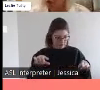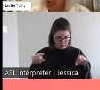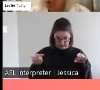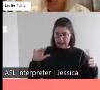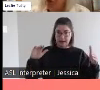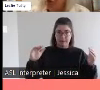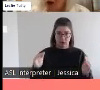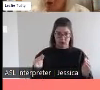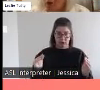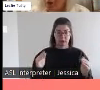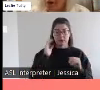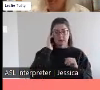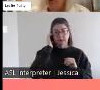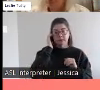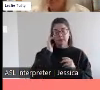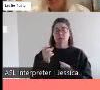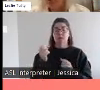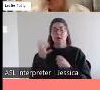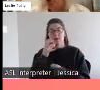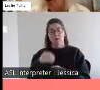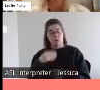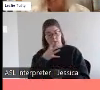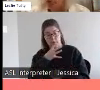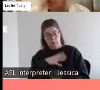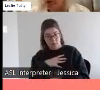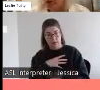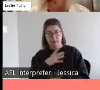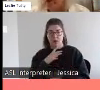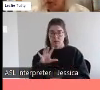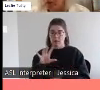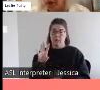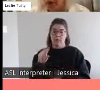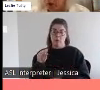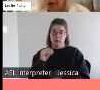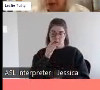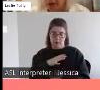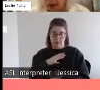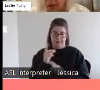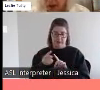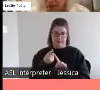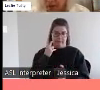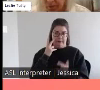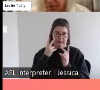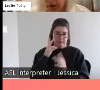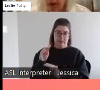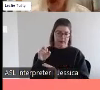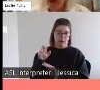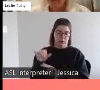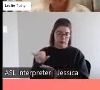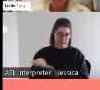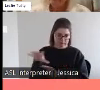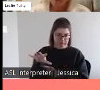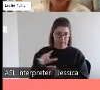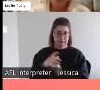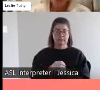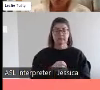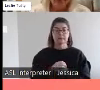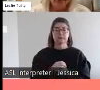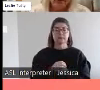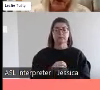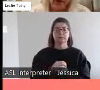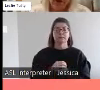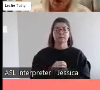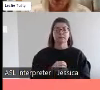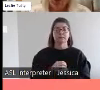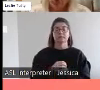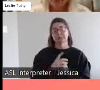aux non-autochtones, donc une grande portion de femmes blanches et 40 femmes de minorités visibles.